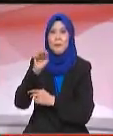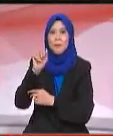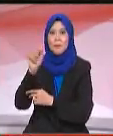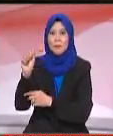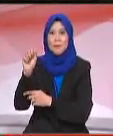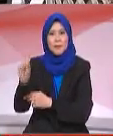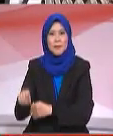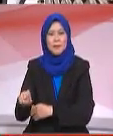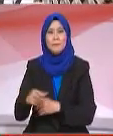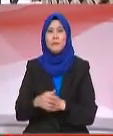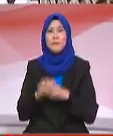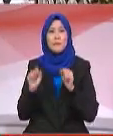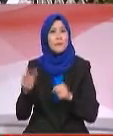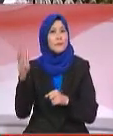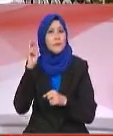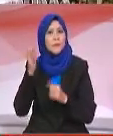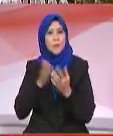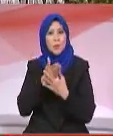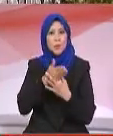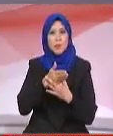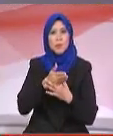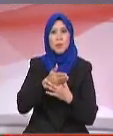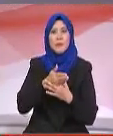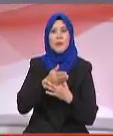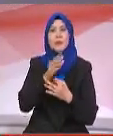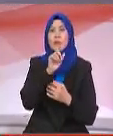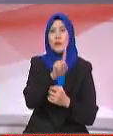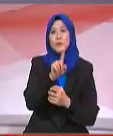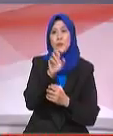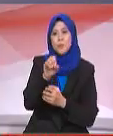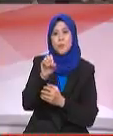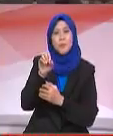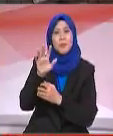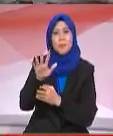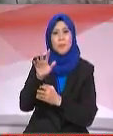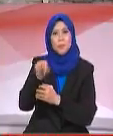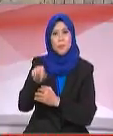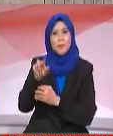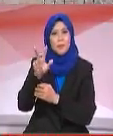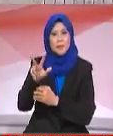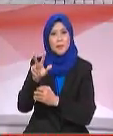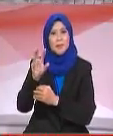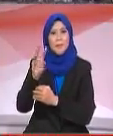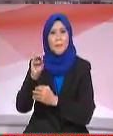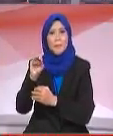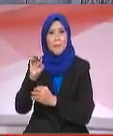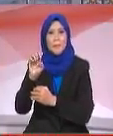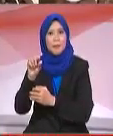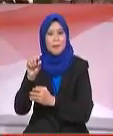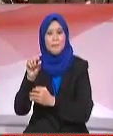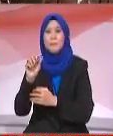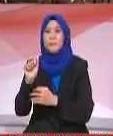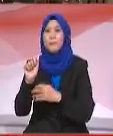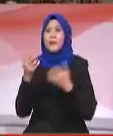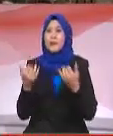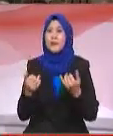FM kini boleh didengar menerusi frekuensi 105.3 MHz di utara Johor,